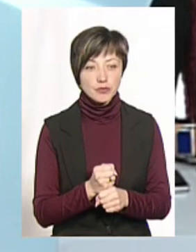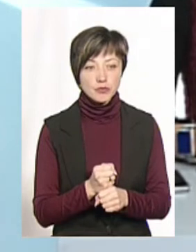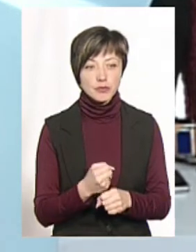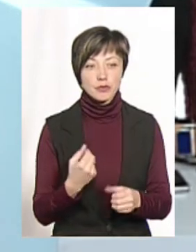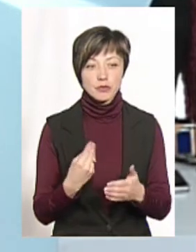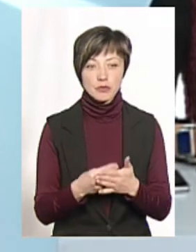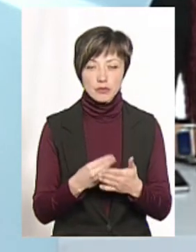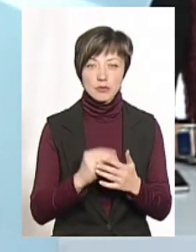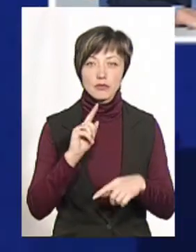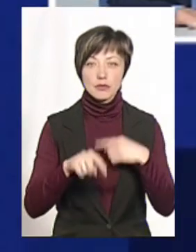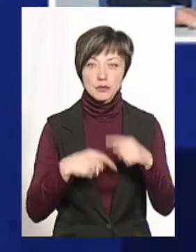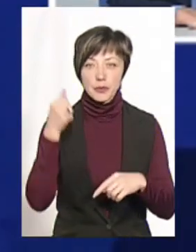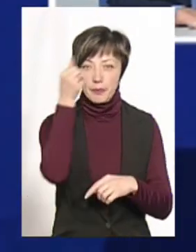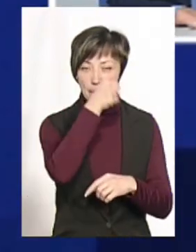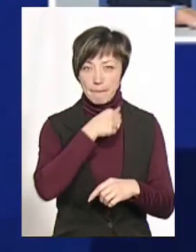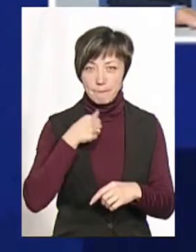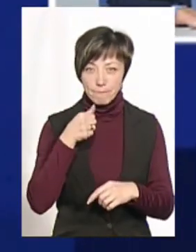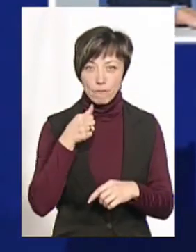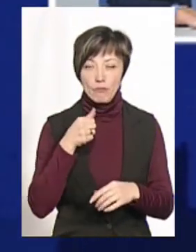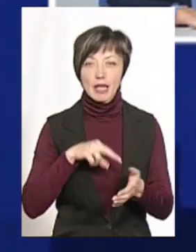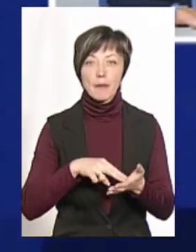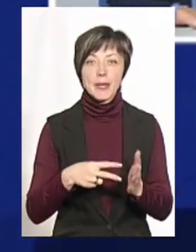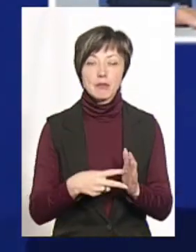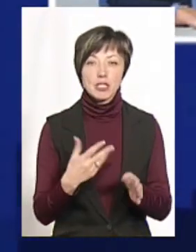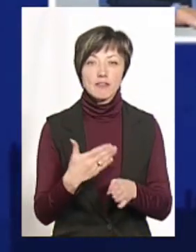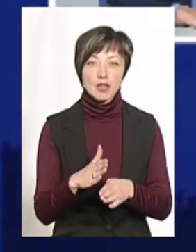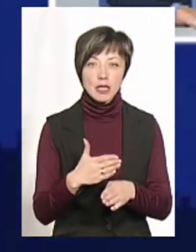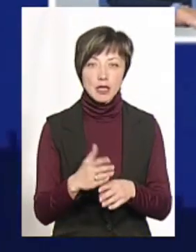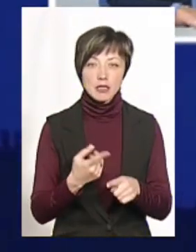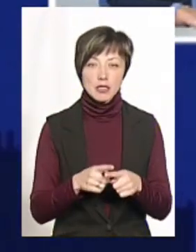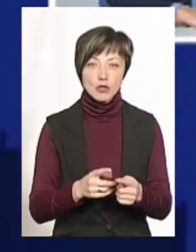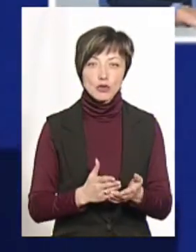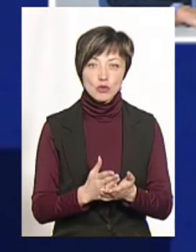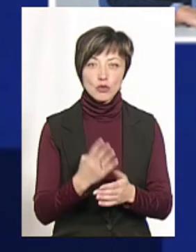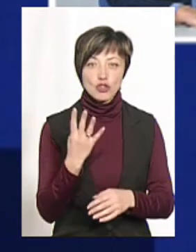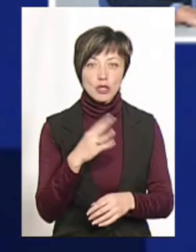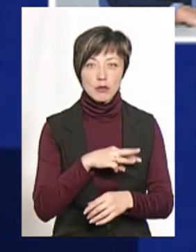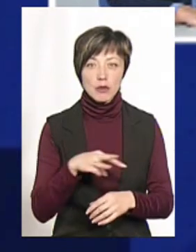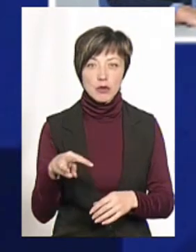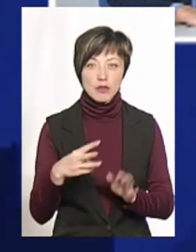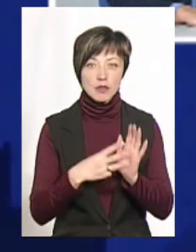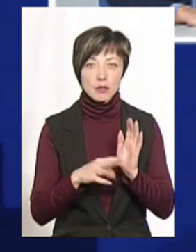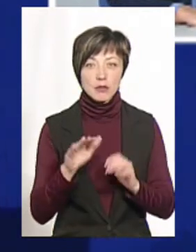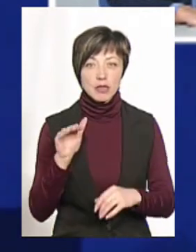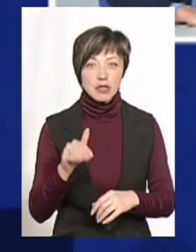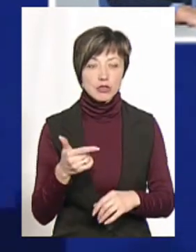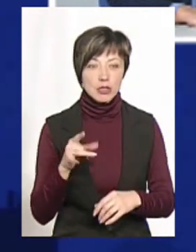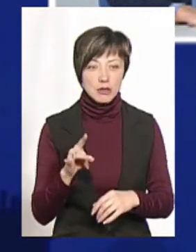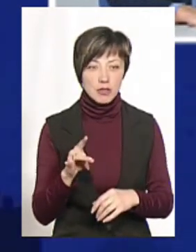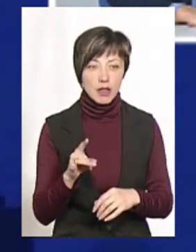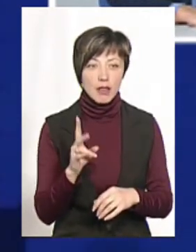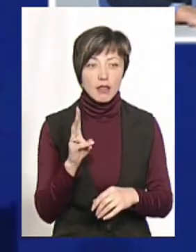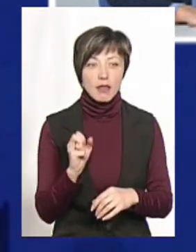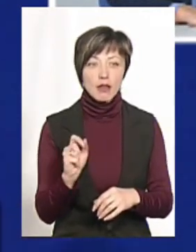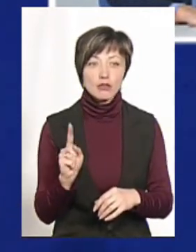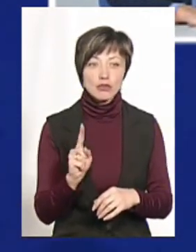в бюджеті на наступний рік закладені передбачені видатки для цієї служби у розмірі 4 мільйони 85 тисяч гривень. І от на